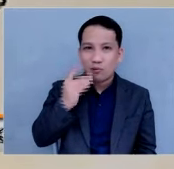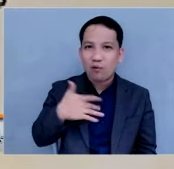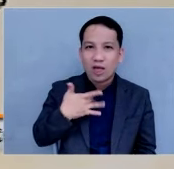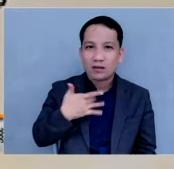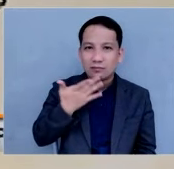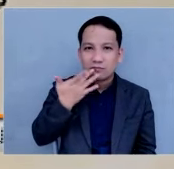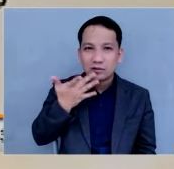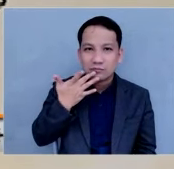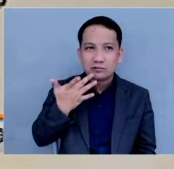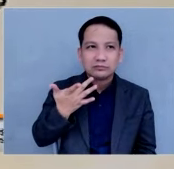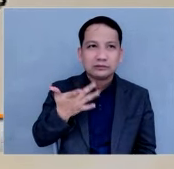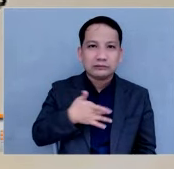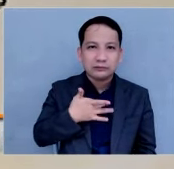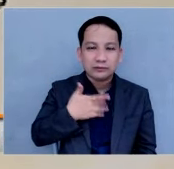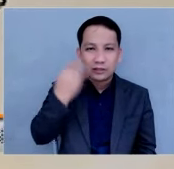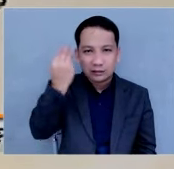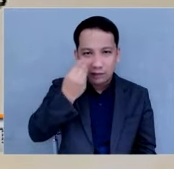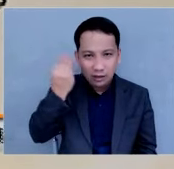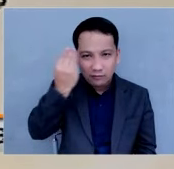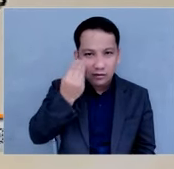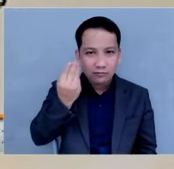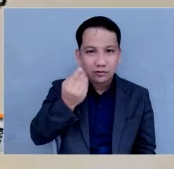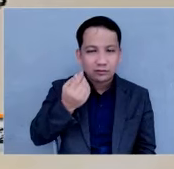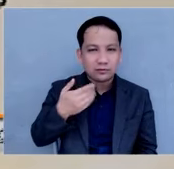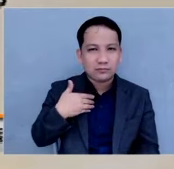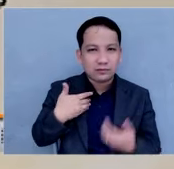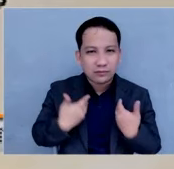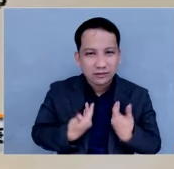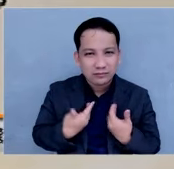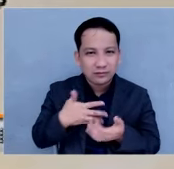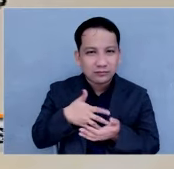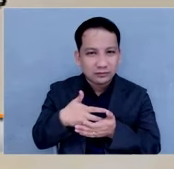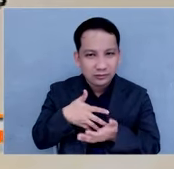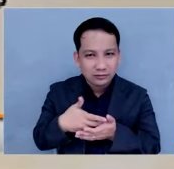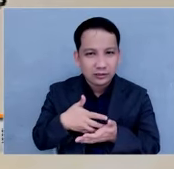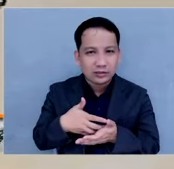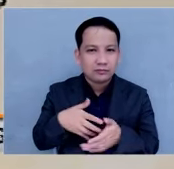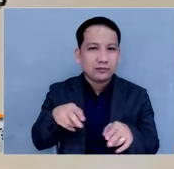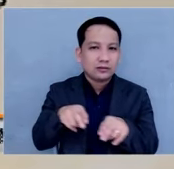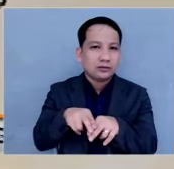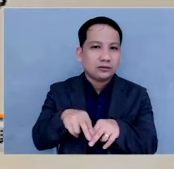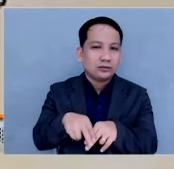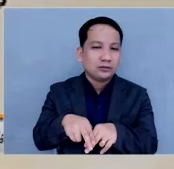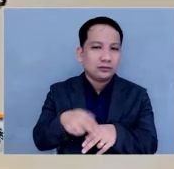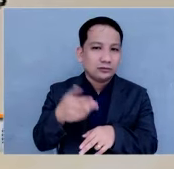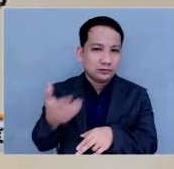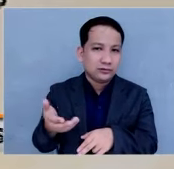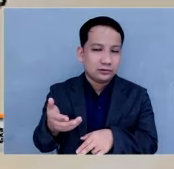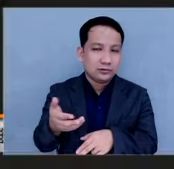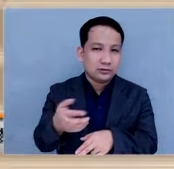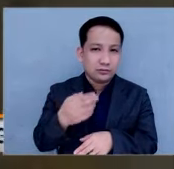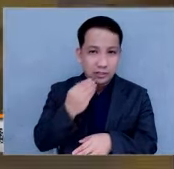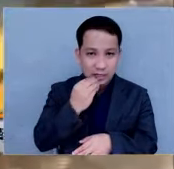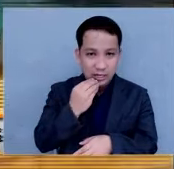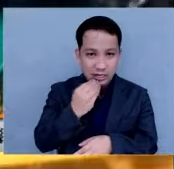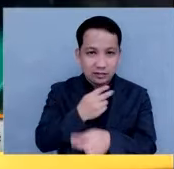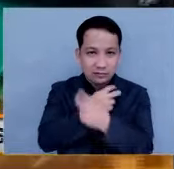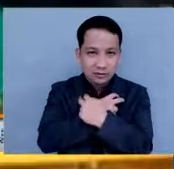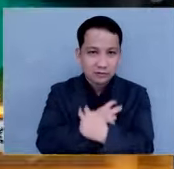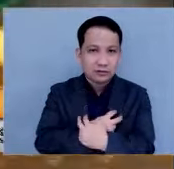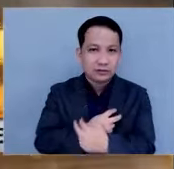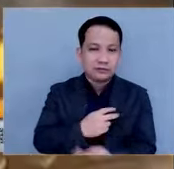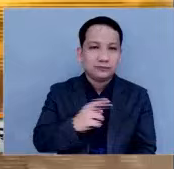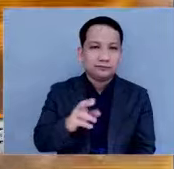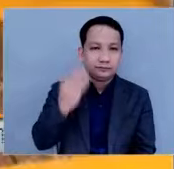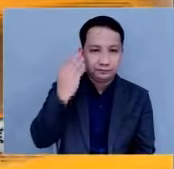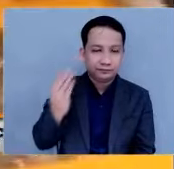katawan, pagkahilo, at panghihina. Ito yung most common na symptoms ng red tide poisoning. Ayon sa